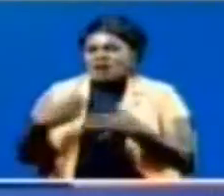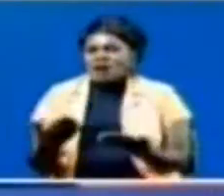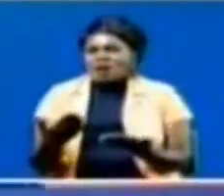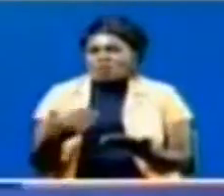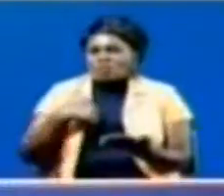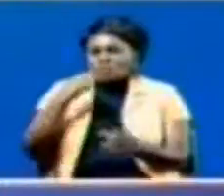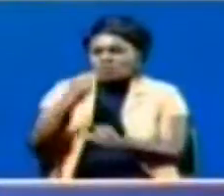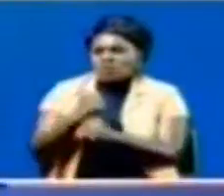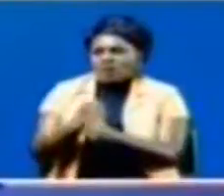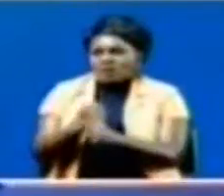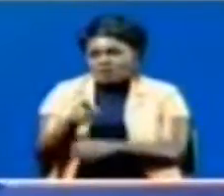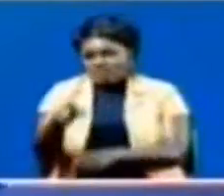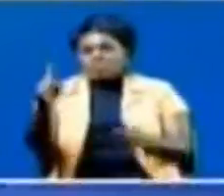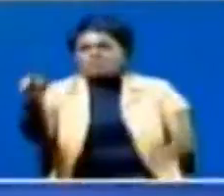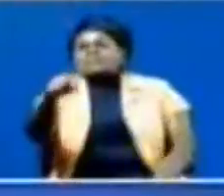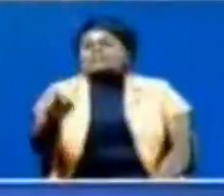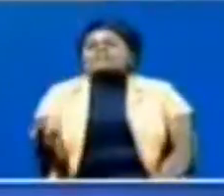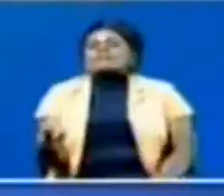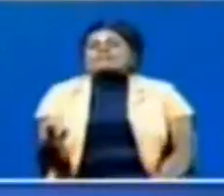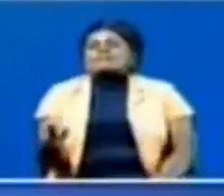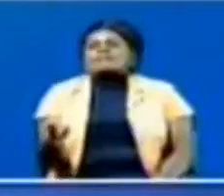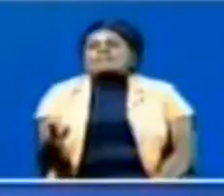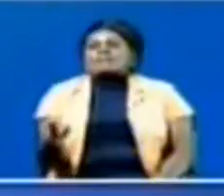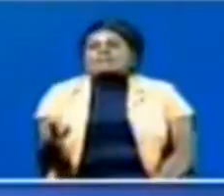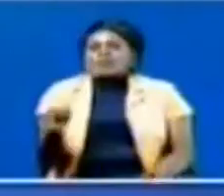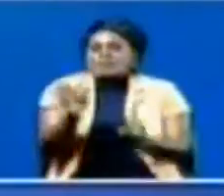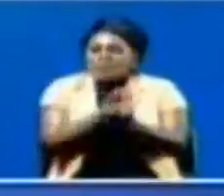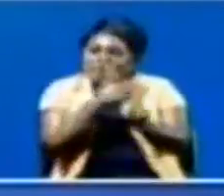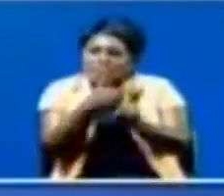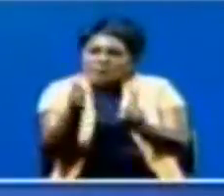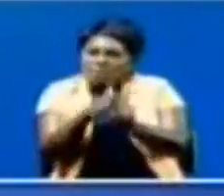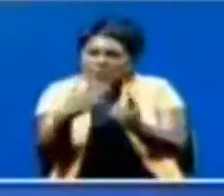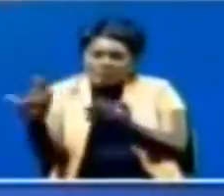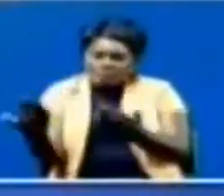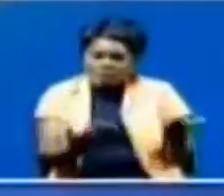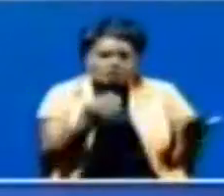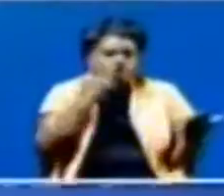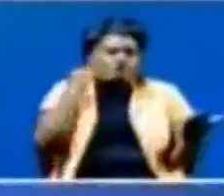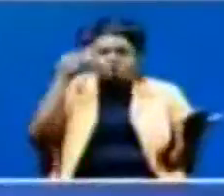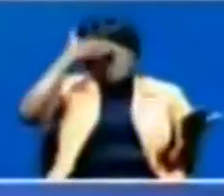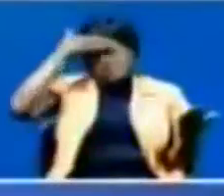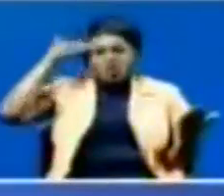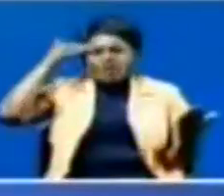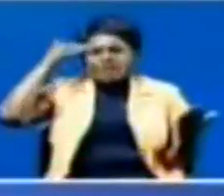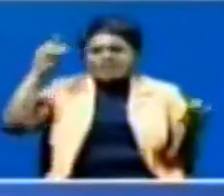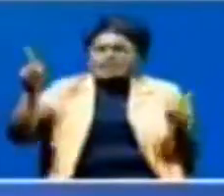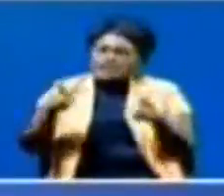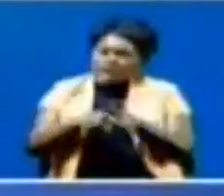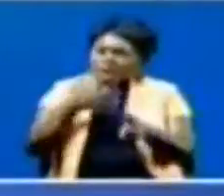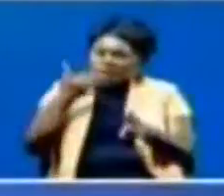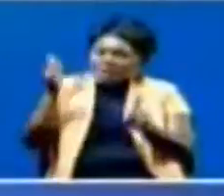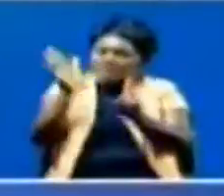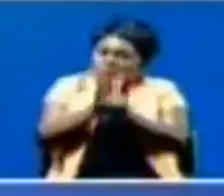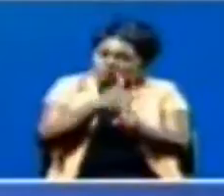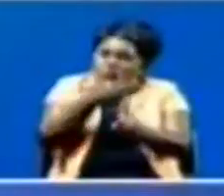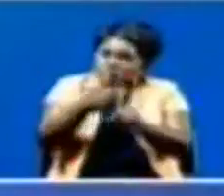nimetimiza wajibu. Hapo ndo kuna makosa sasa. Kwa sababu ni kama tu wachumbia mtu kimleta nyumbani wasahau kuwa pia katika ndoa ni vizuri umchumbie, ama